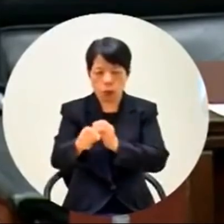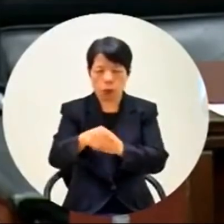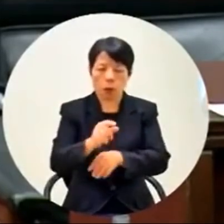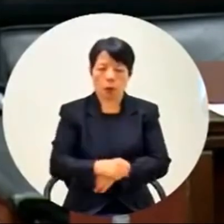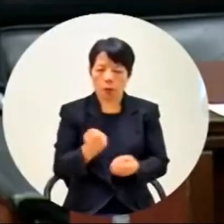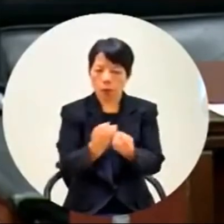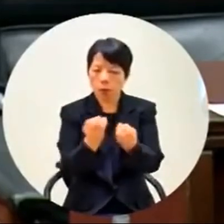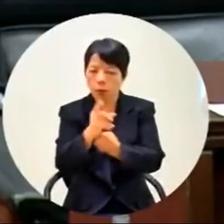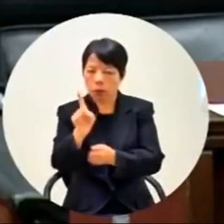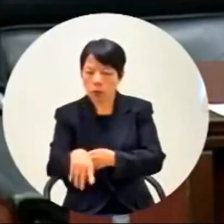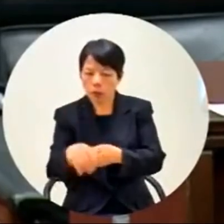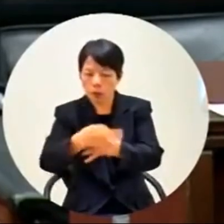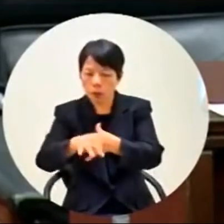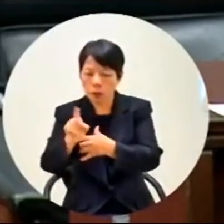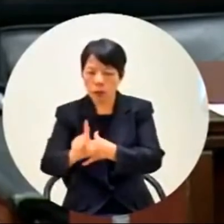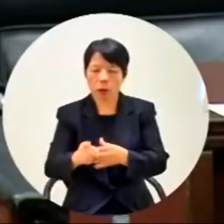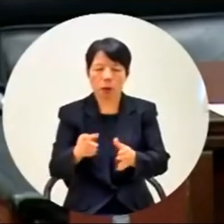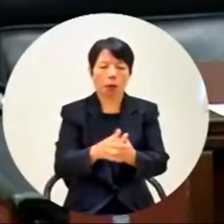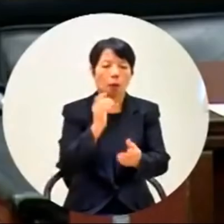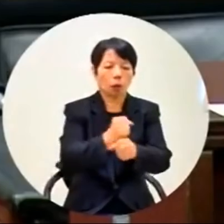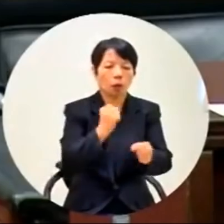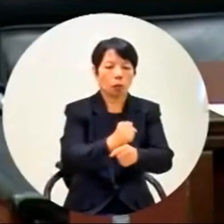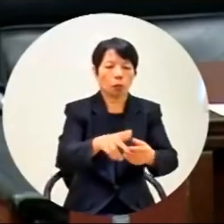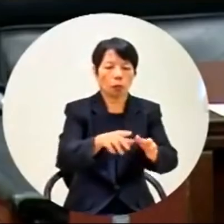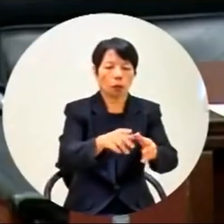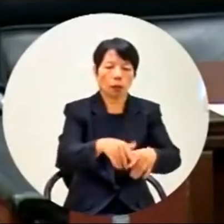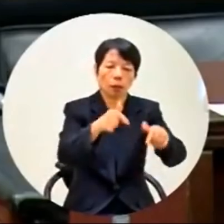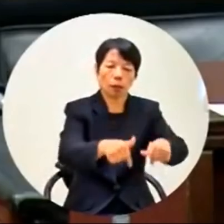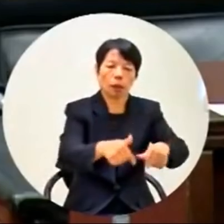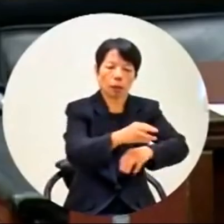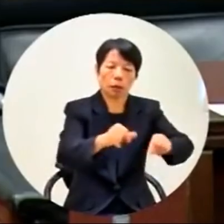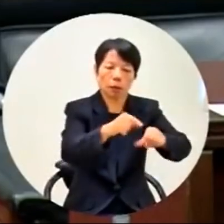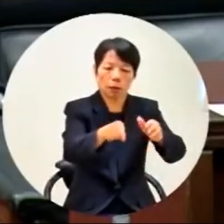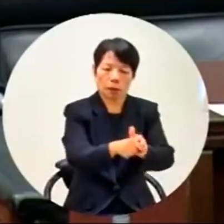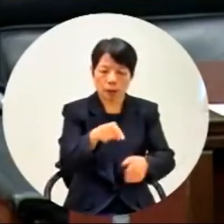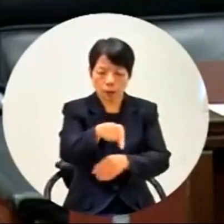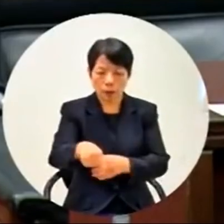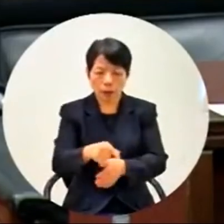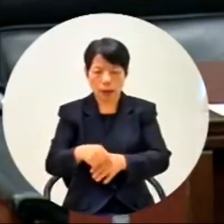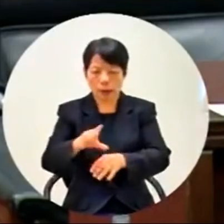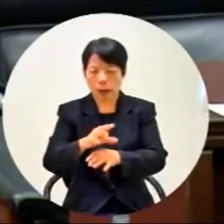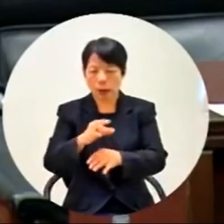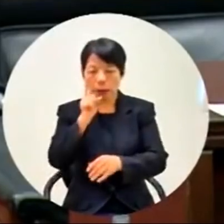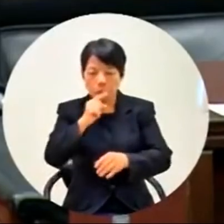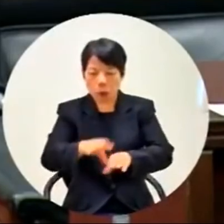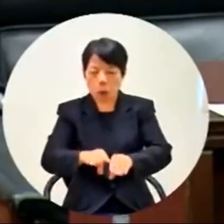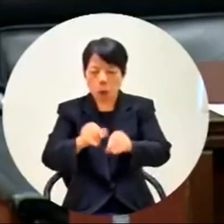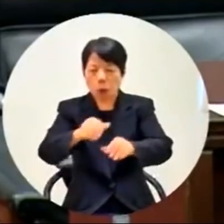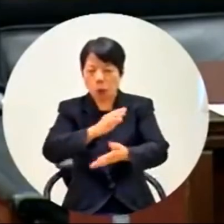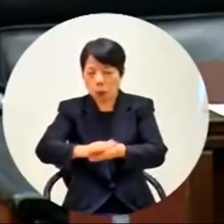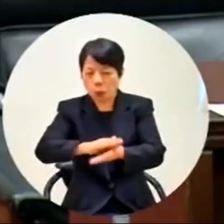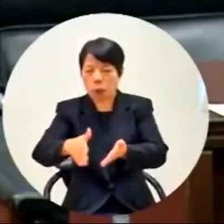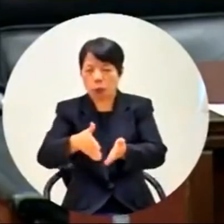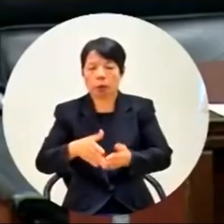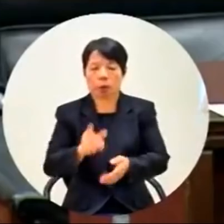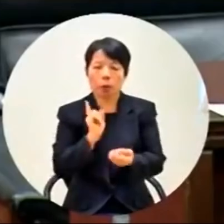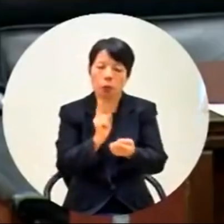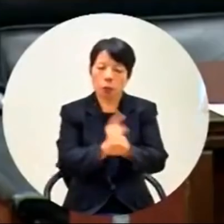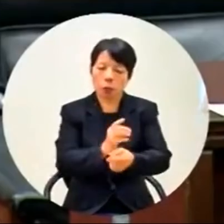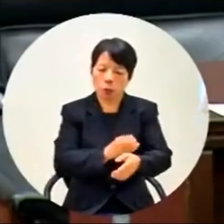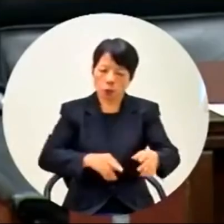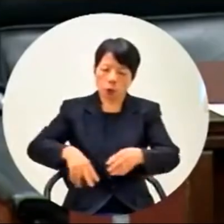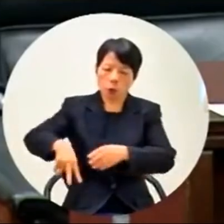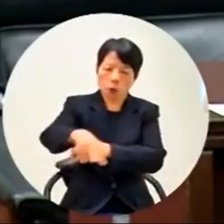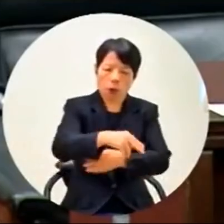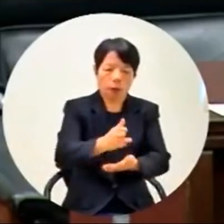题，该做拦沙坝的地方就做拦沙坝，该定期清淤的地方就定期清淤。如果有绕道的话，你们也要去